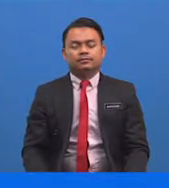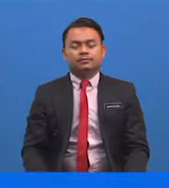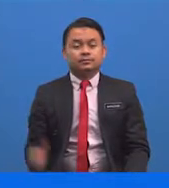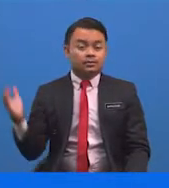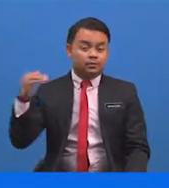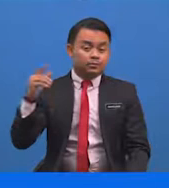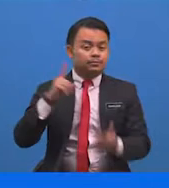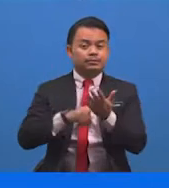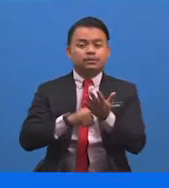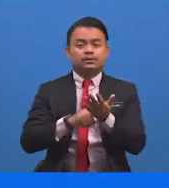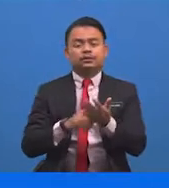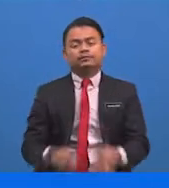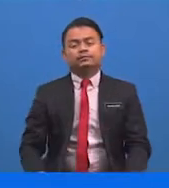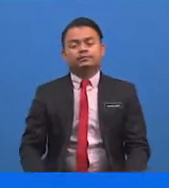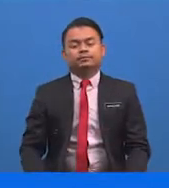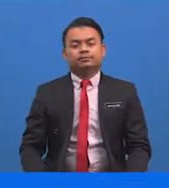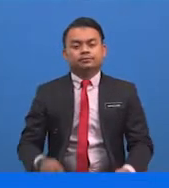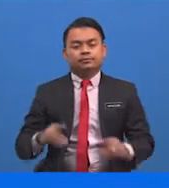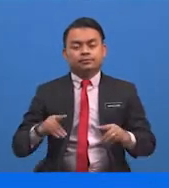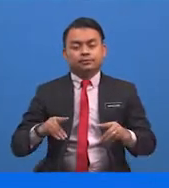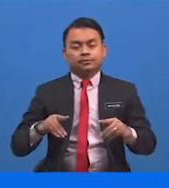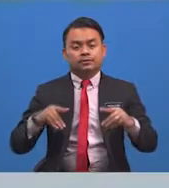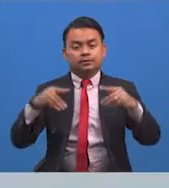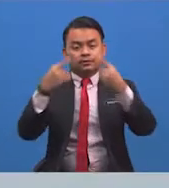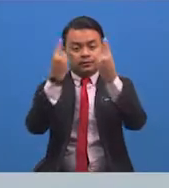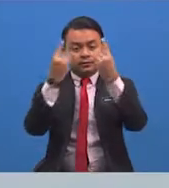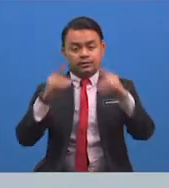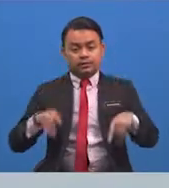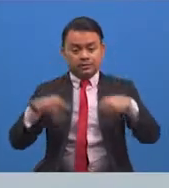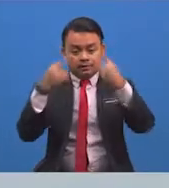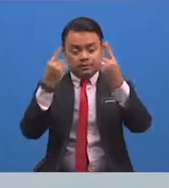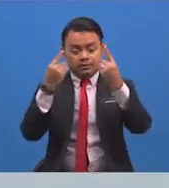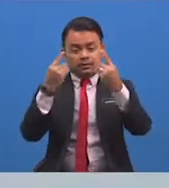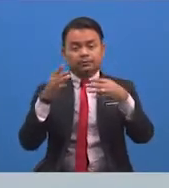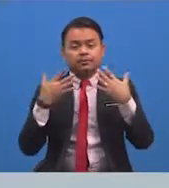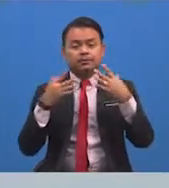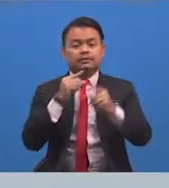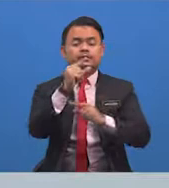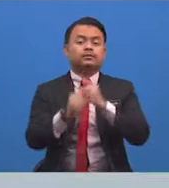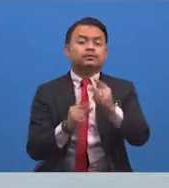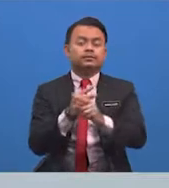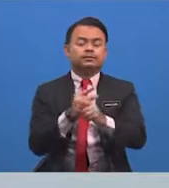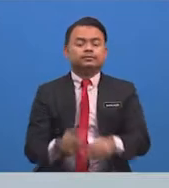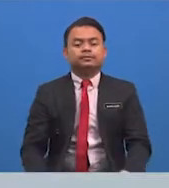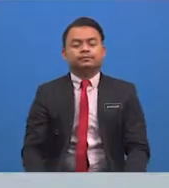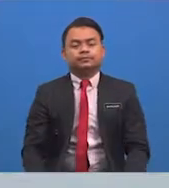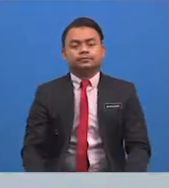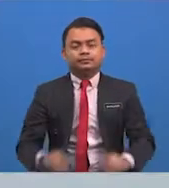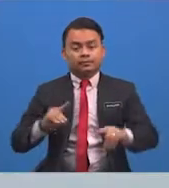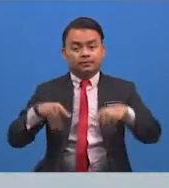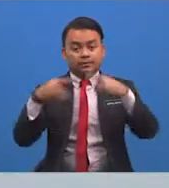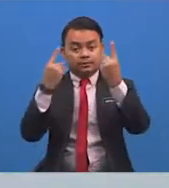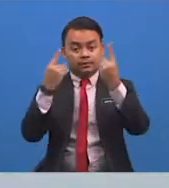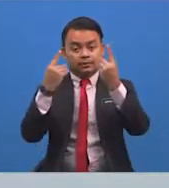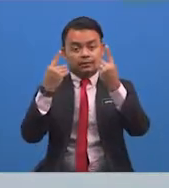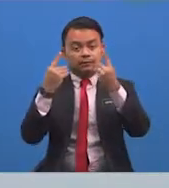Jom kita bincangkan kesan pemanasan global. Kesan yang pertama ialah peningkatan aras